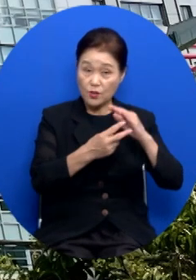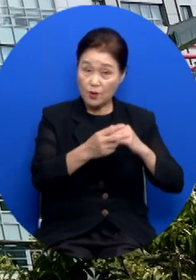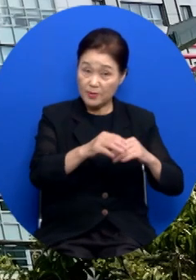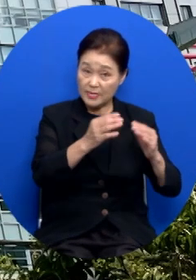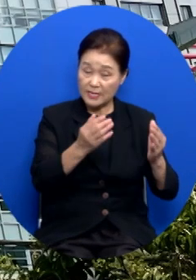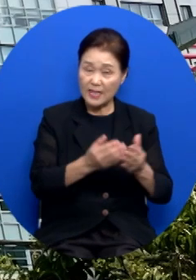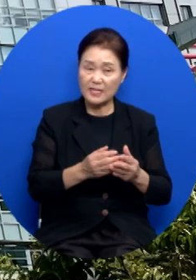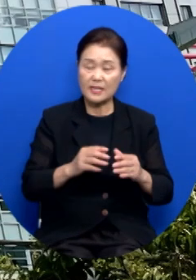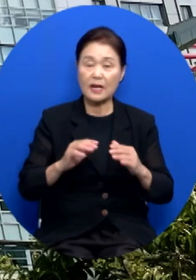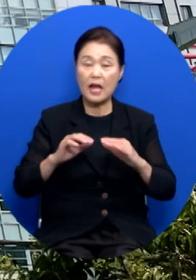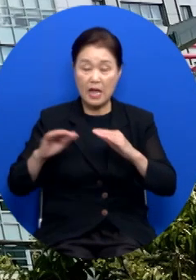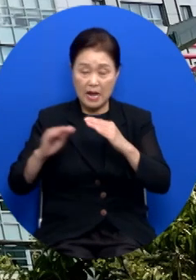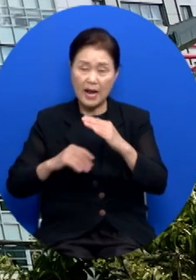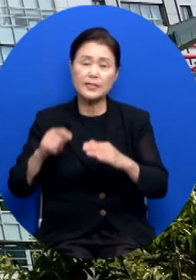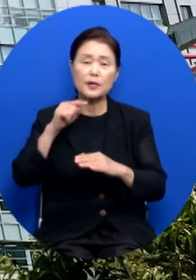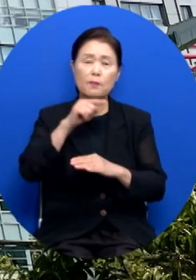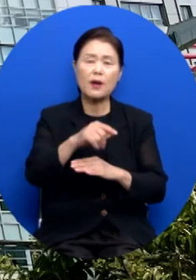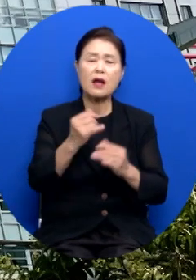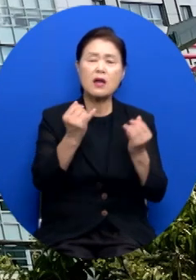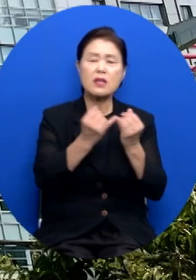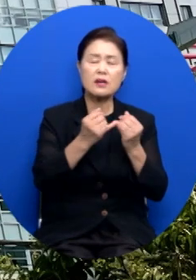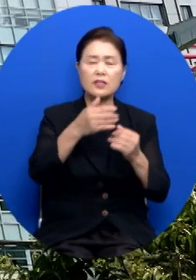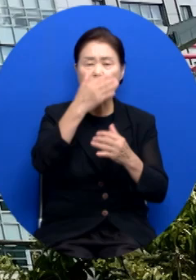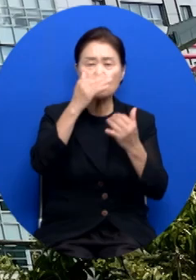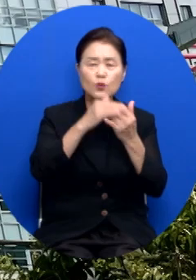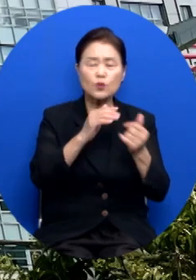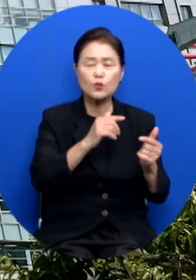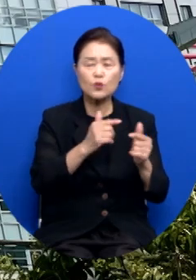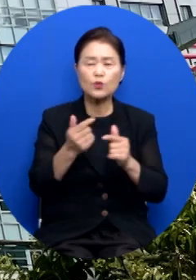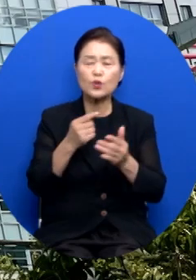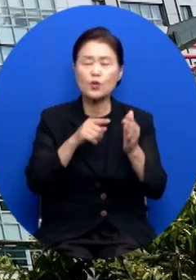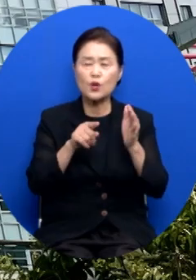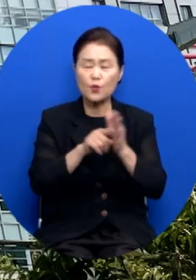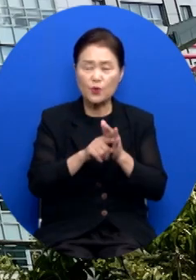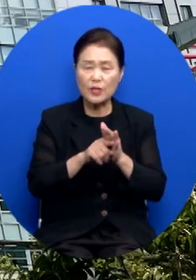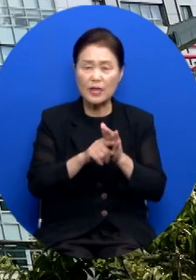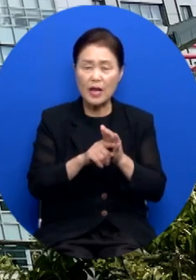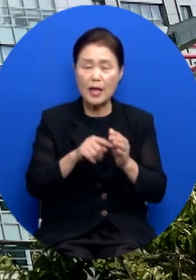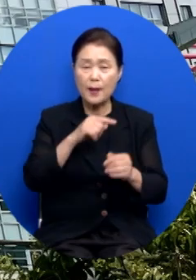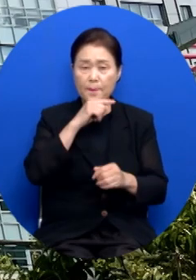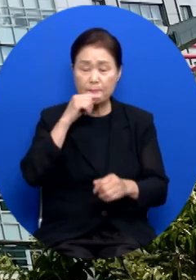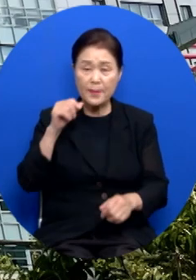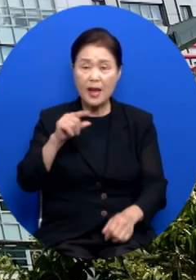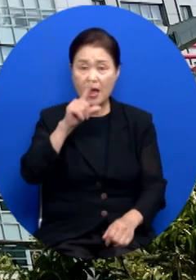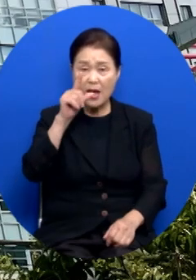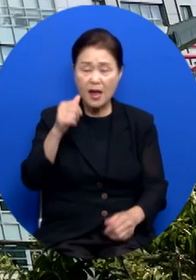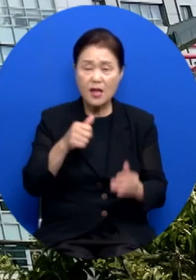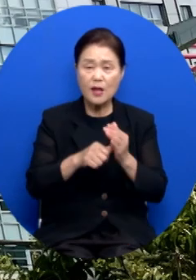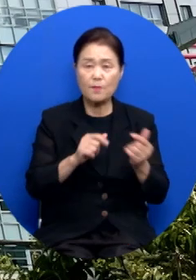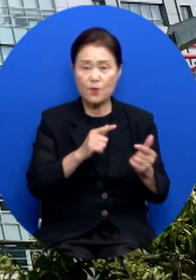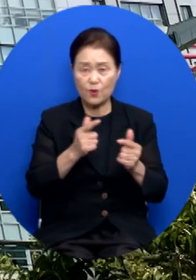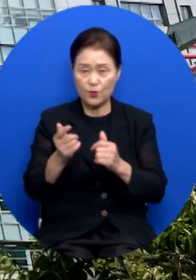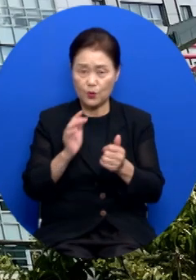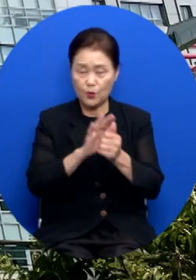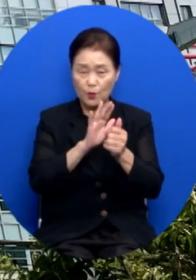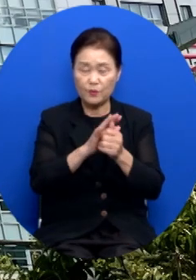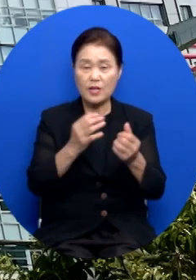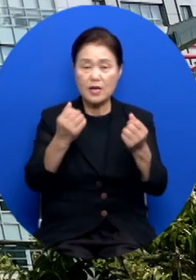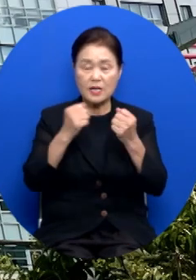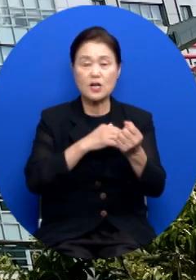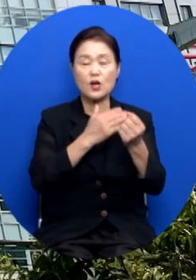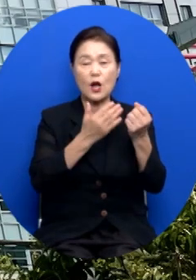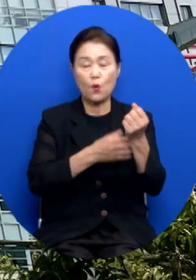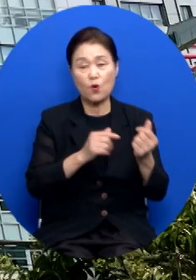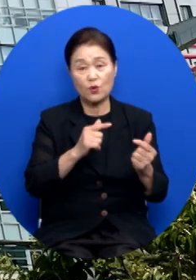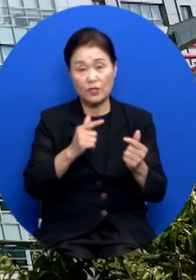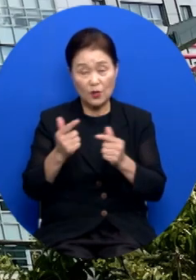월드비전이 가정 밖 여자 청소년들의 생리용품 키트를 지원하는 2024 여자 청소년 건강권 증진